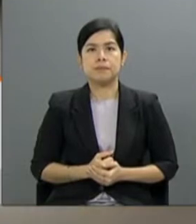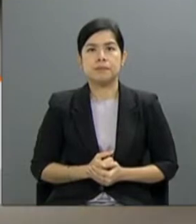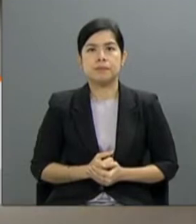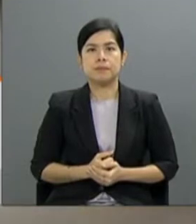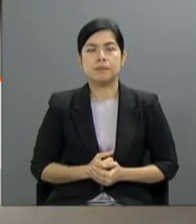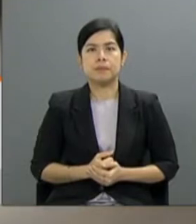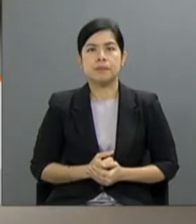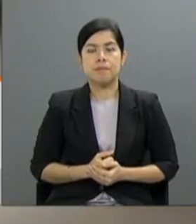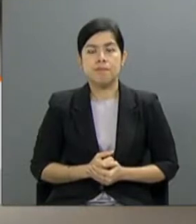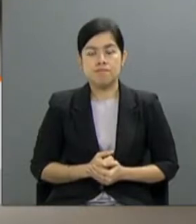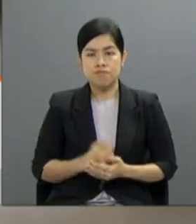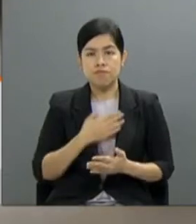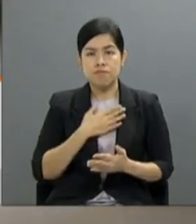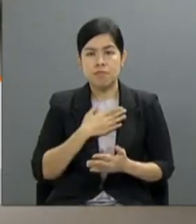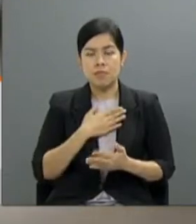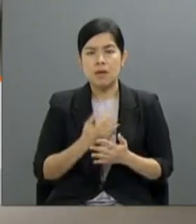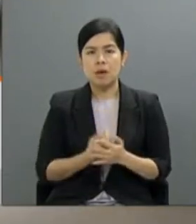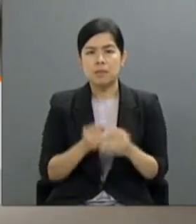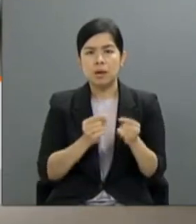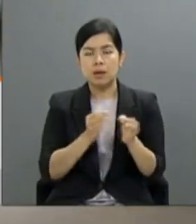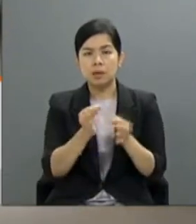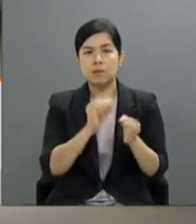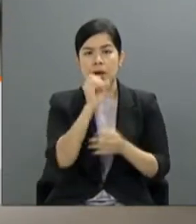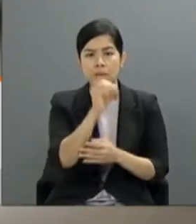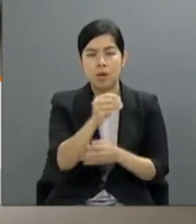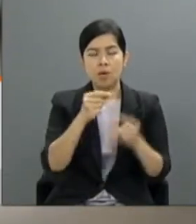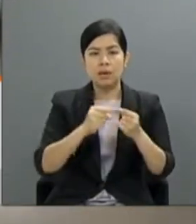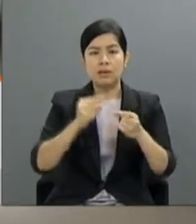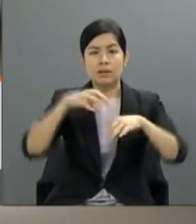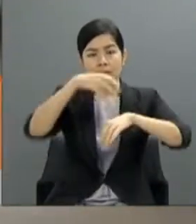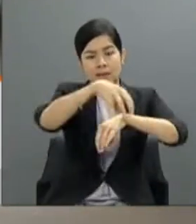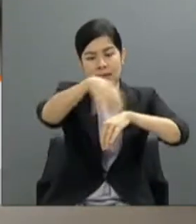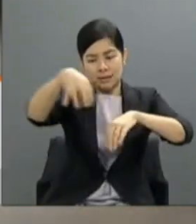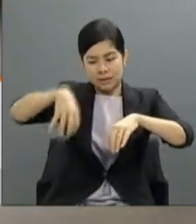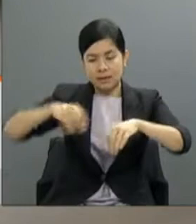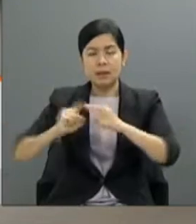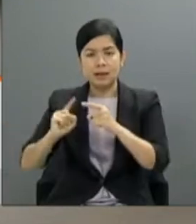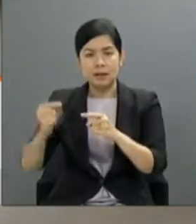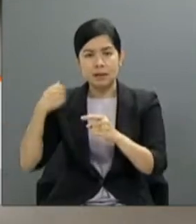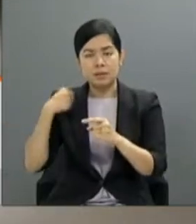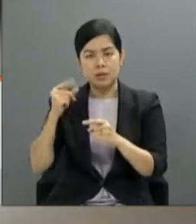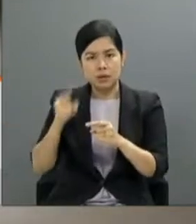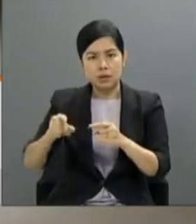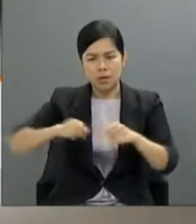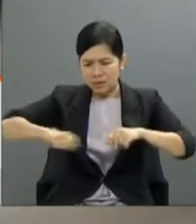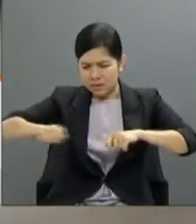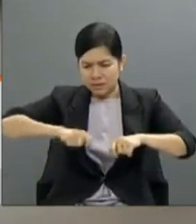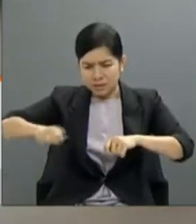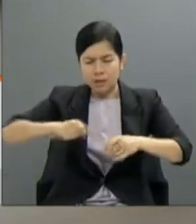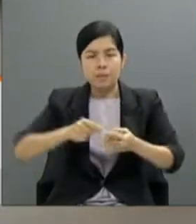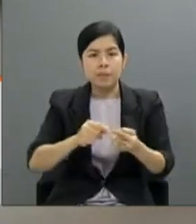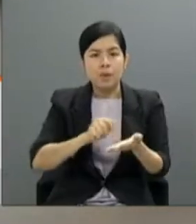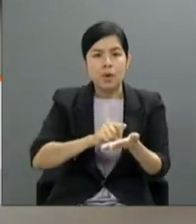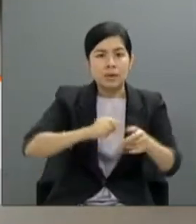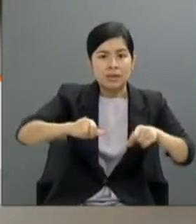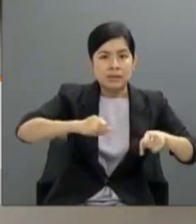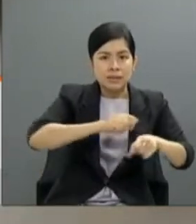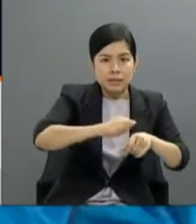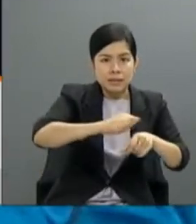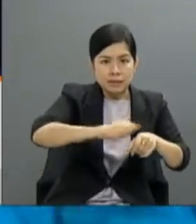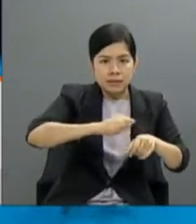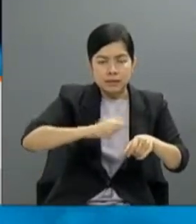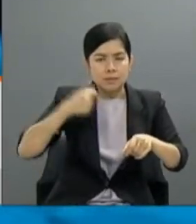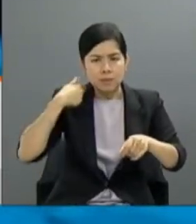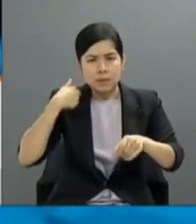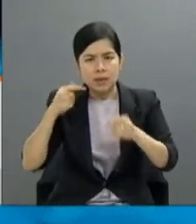ที่ตัวว่าต้องทำความคือพื้นที่สาธารณะที่ต้องทำความสะอาดทุกวันบ่อยๆและพื้นที่เสี่ยงที่มีเขาเรียกว่ามีคนไข้คนป่วย